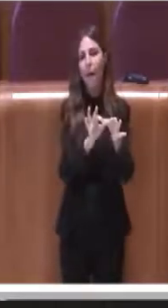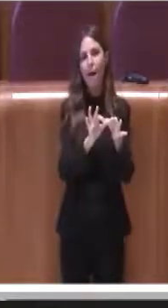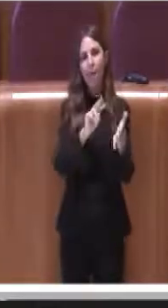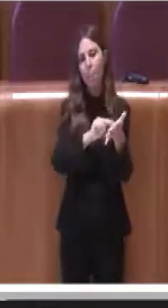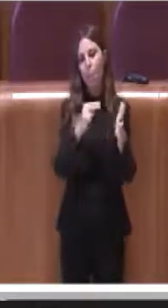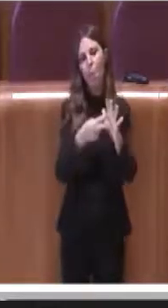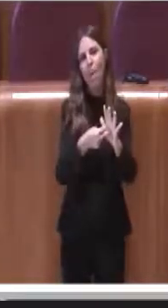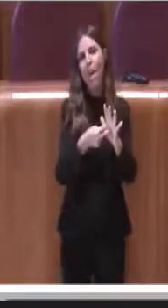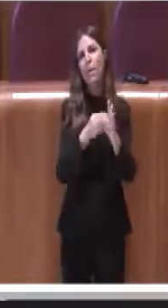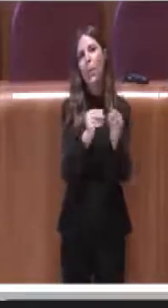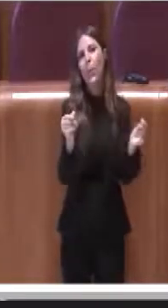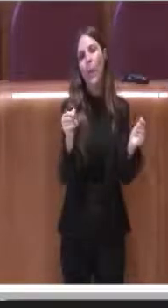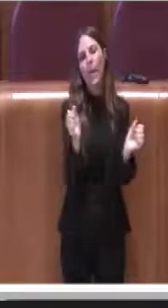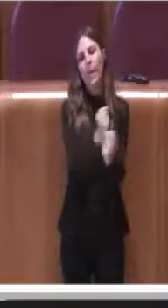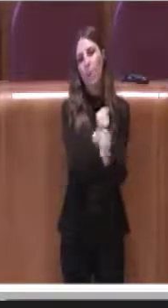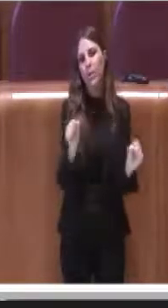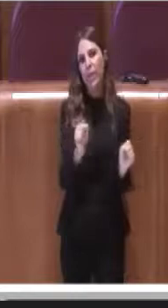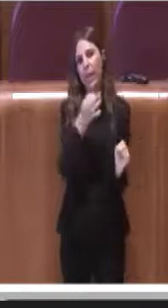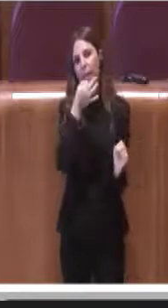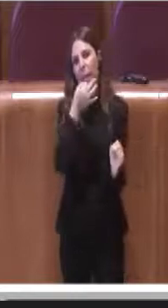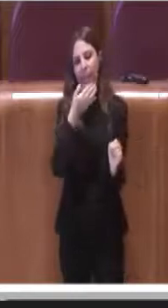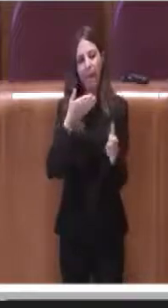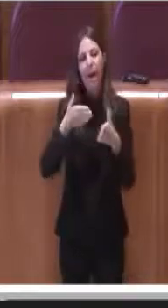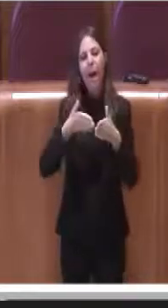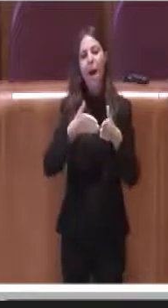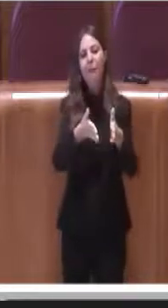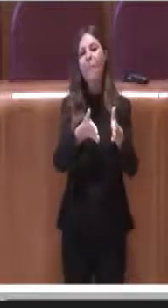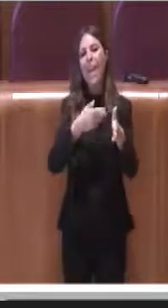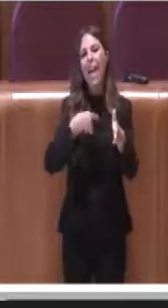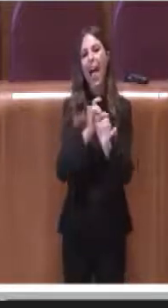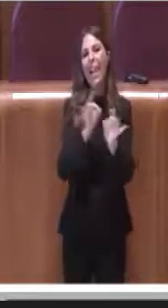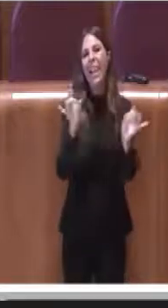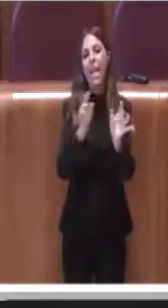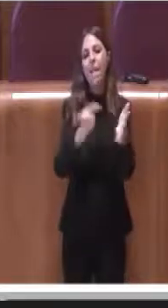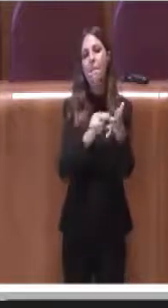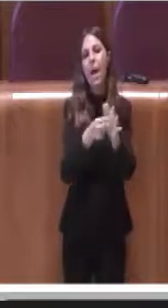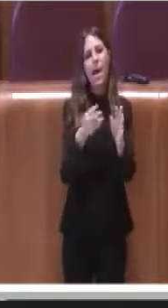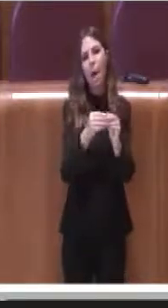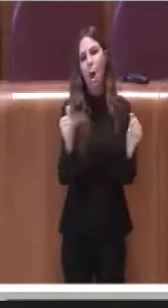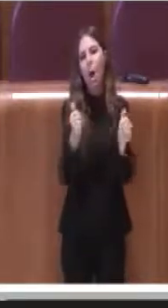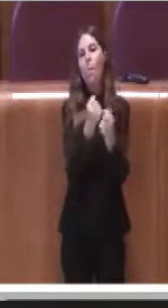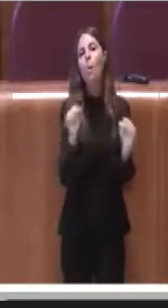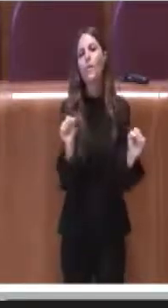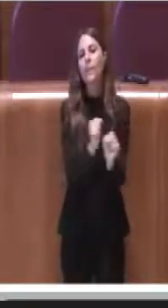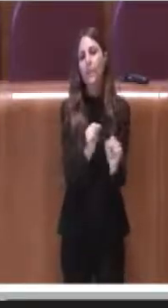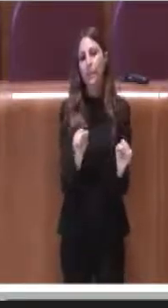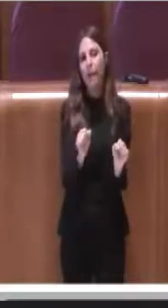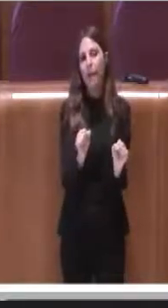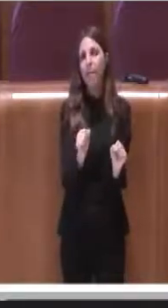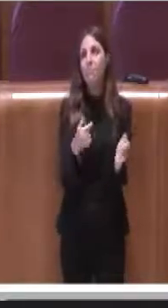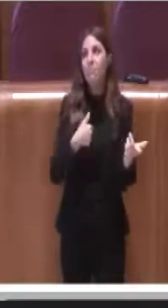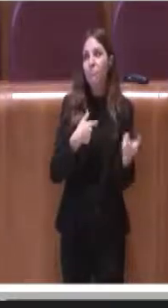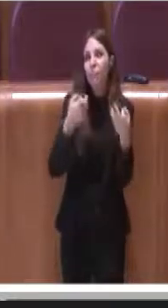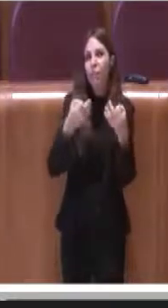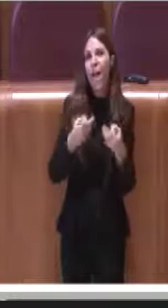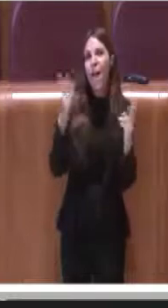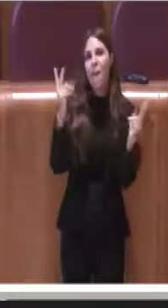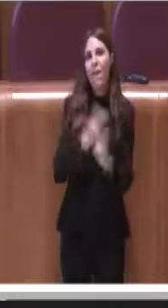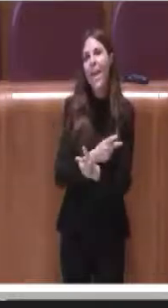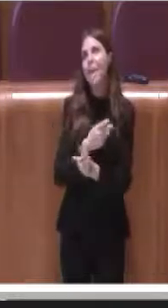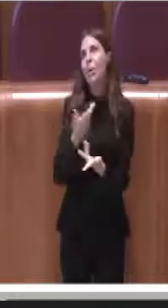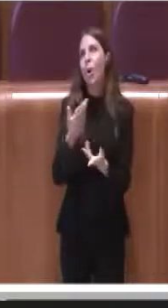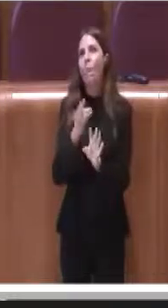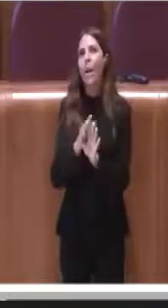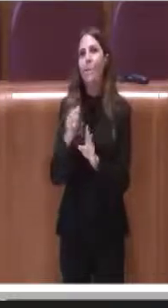una via di fuga da questa brutta storia. Quindi sarebbe bello che lo Stato eticamente